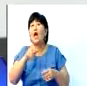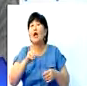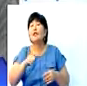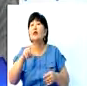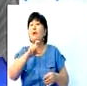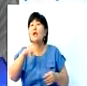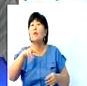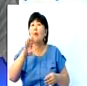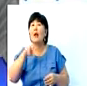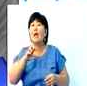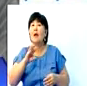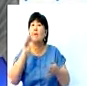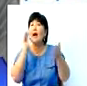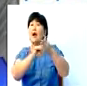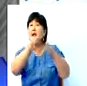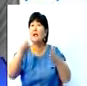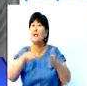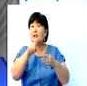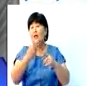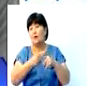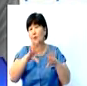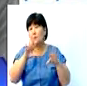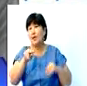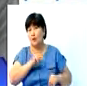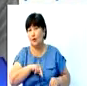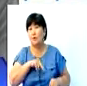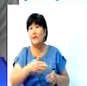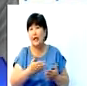эмблеманы жасақталған берілген барлық жұмыстарды біз